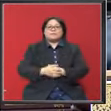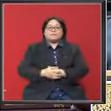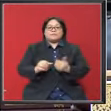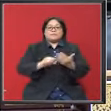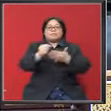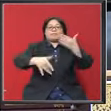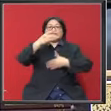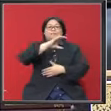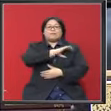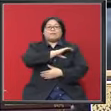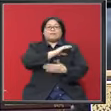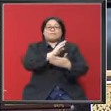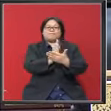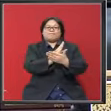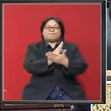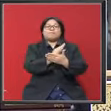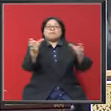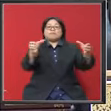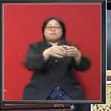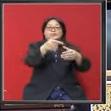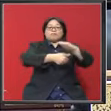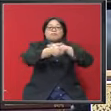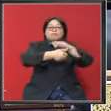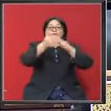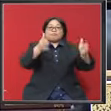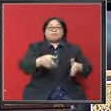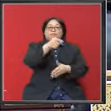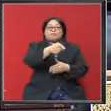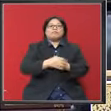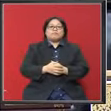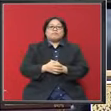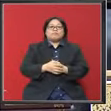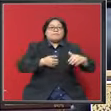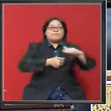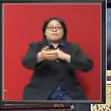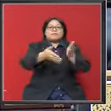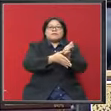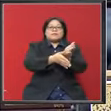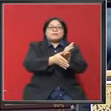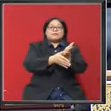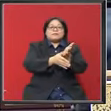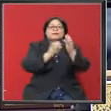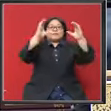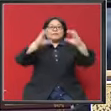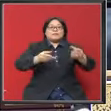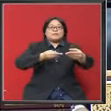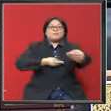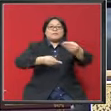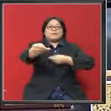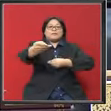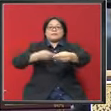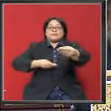sesatan awal pedal rem mecaki bahwa kumpulan penduduk ini menurut penyeludup dadah secara sistem barter